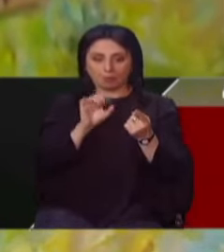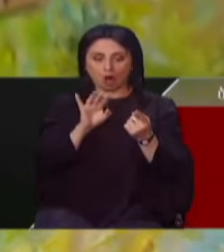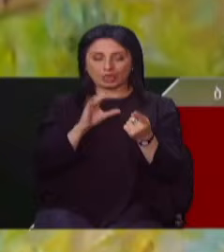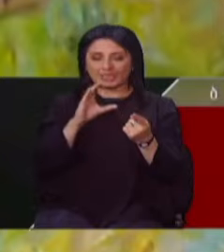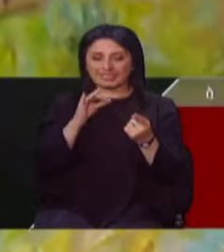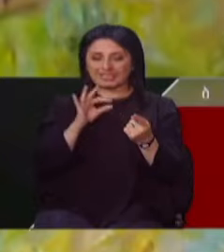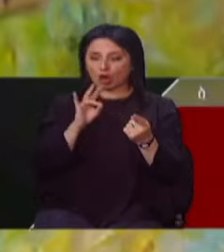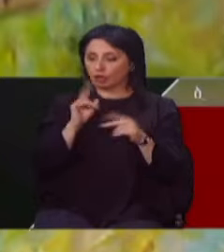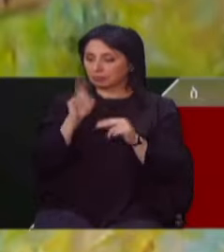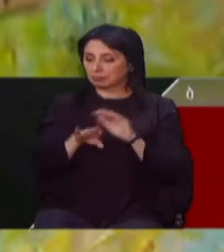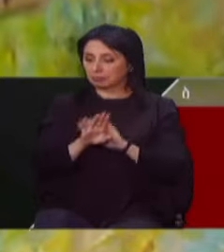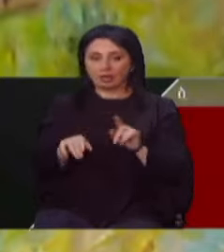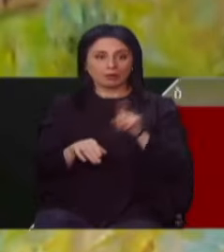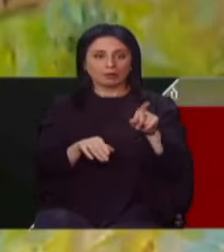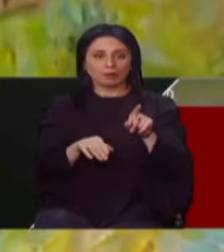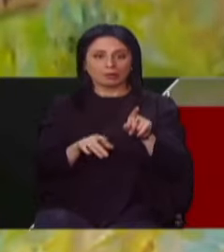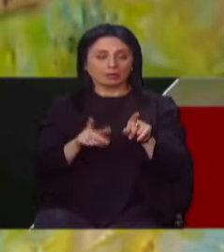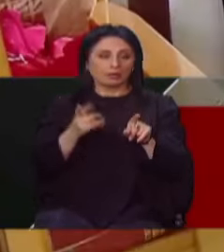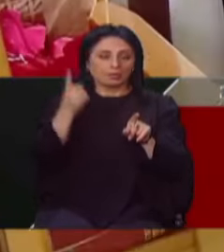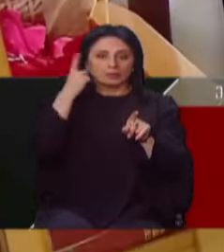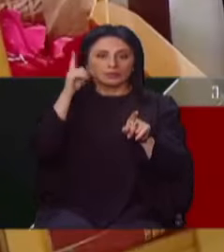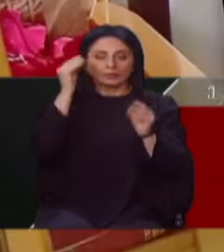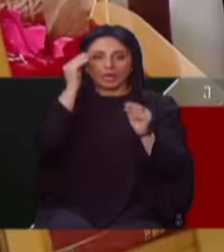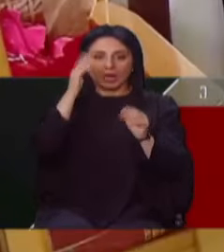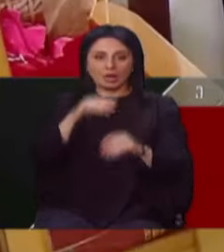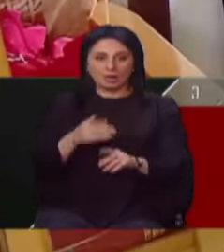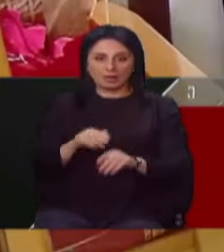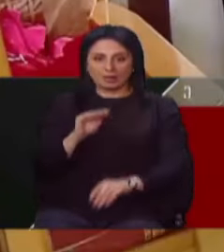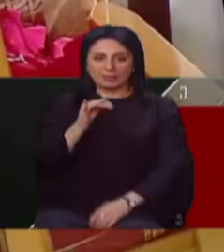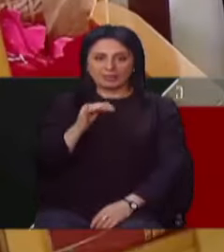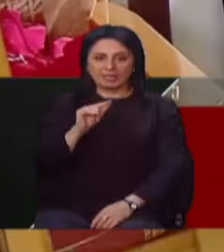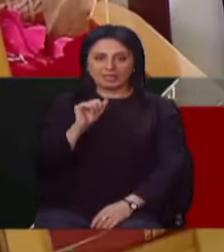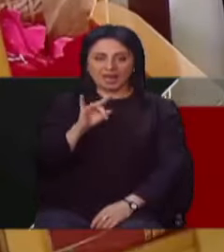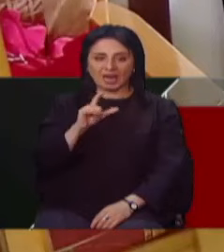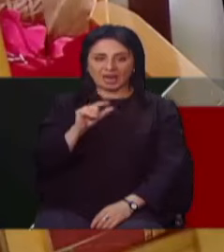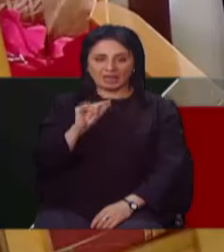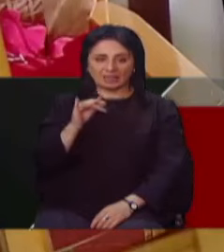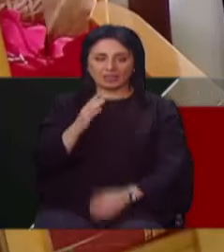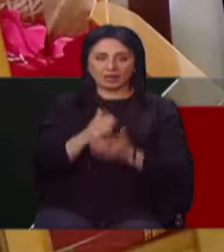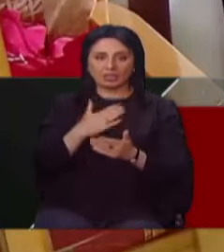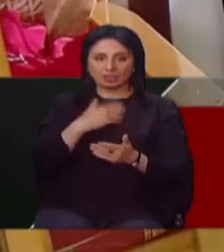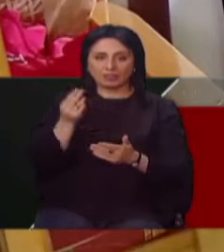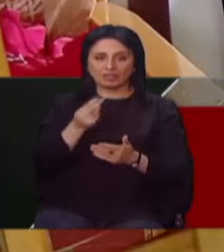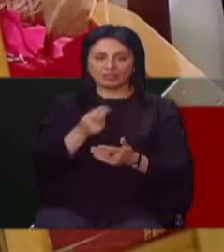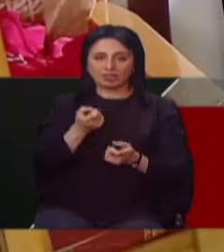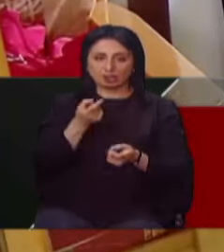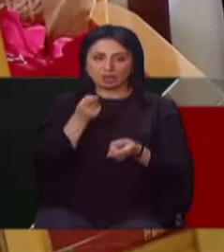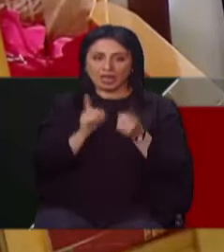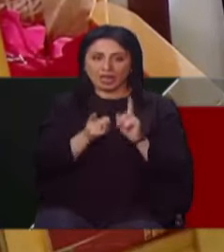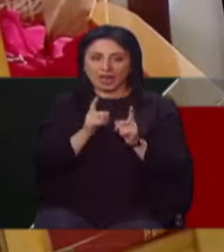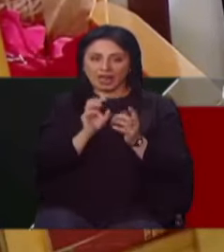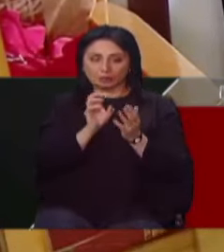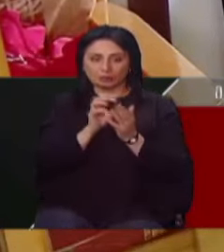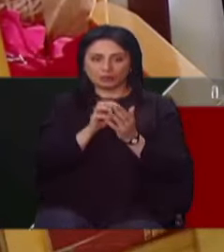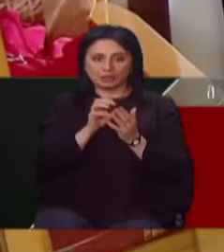რომ დავამთავრეთ, ეს იყო რაღაც ზღაპარი პირდაპირ. ფიტარეთი ავირჩიე დასახატოთ, ცოტა რეალისტურად